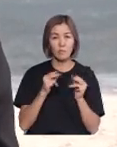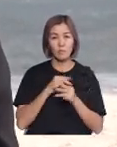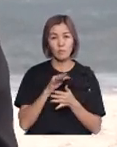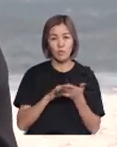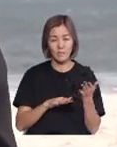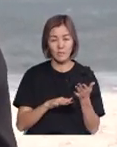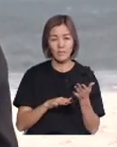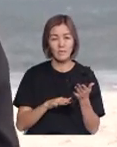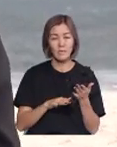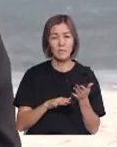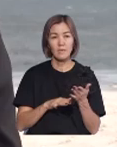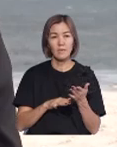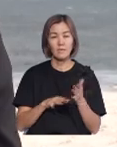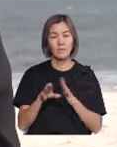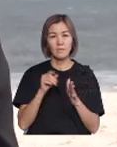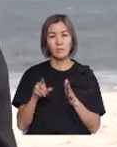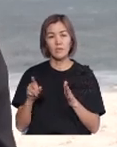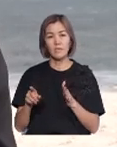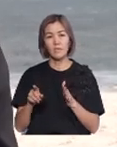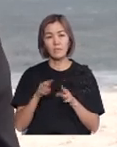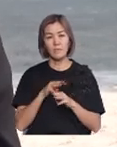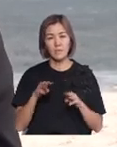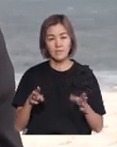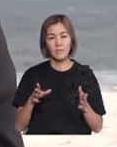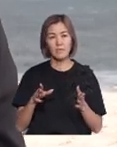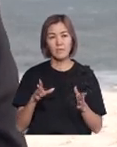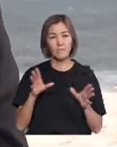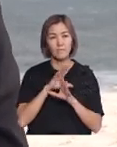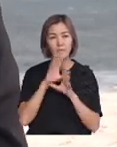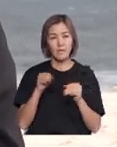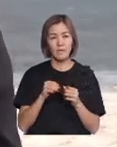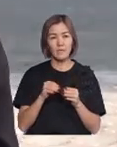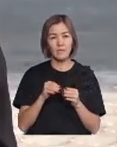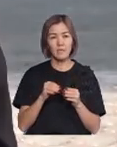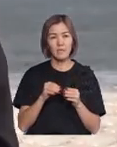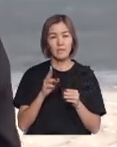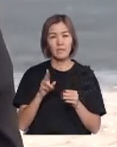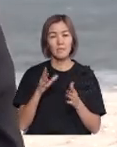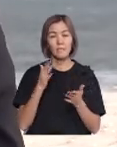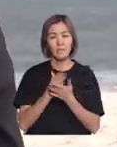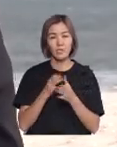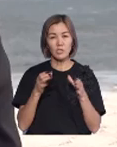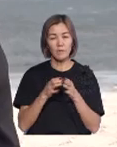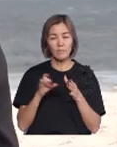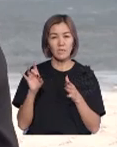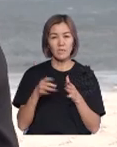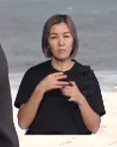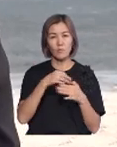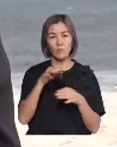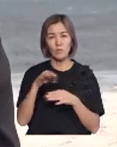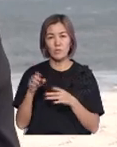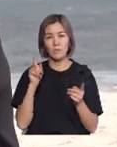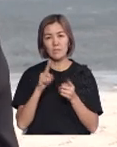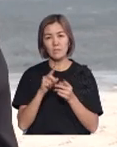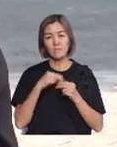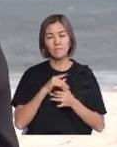жалғасады. Мәжілістің депутаттары, министрліктің өкілдері барлығы осы штабта кім бар? Республикалық, өңірлік штабтар бар.